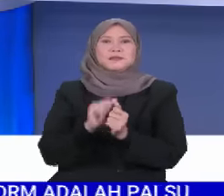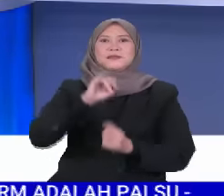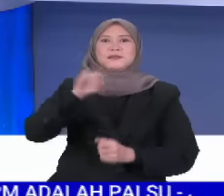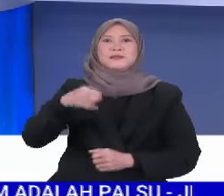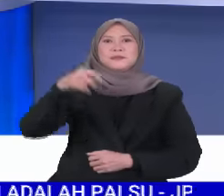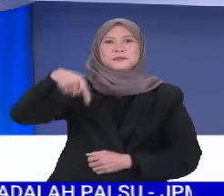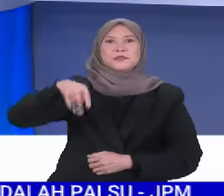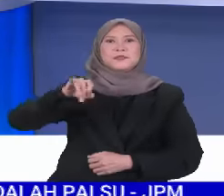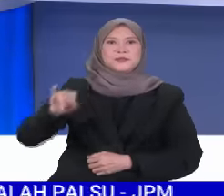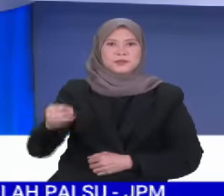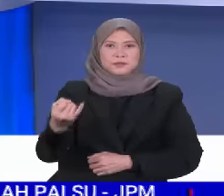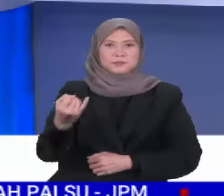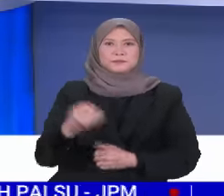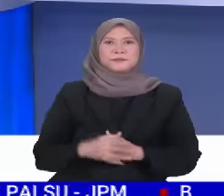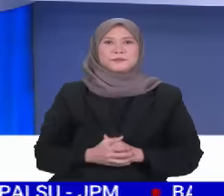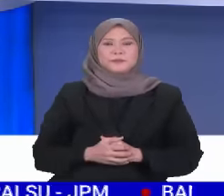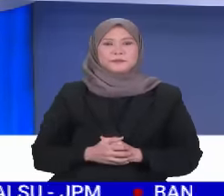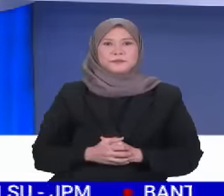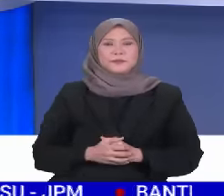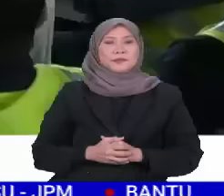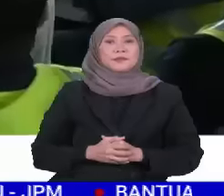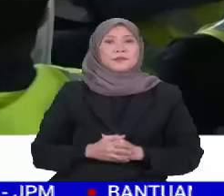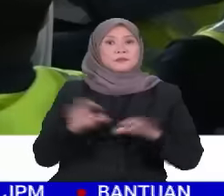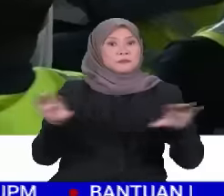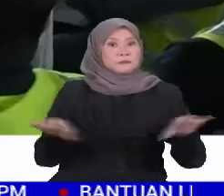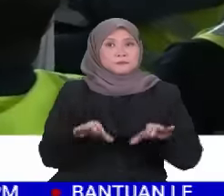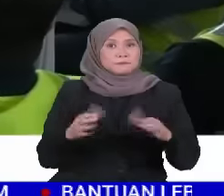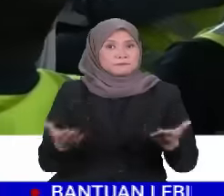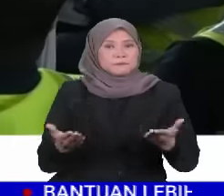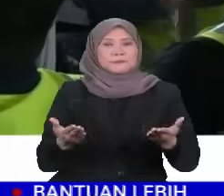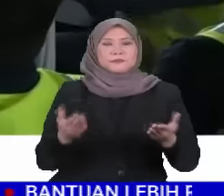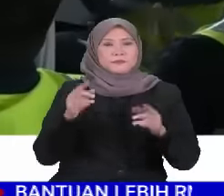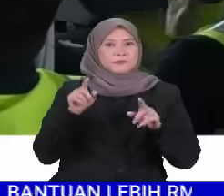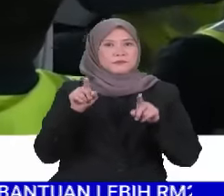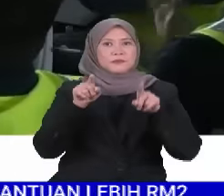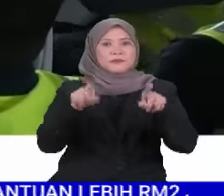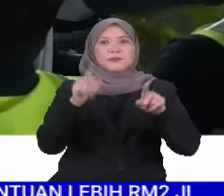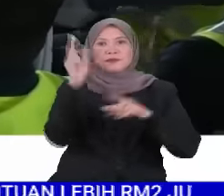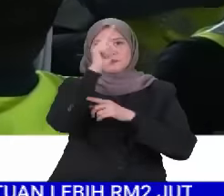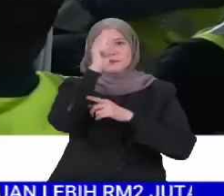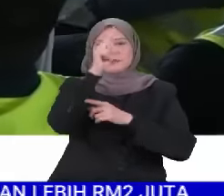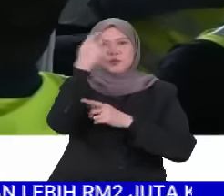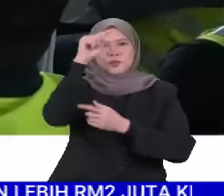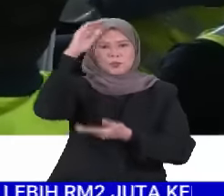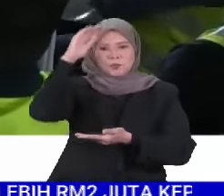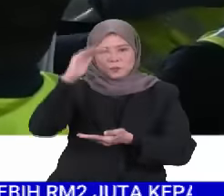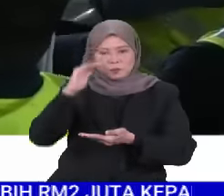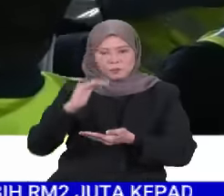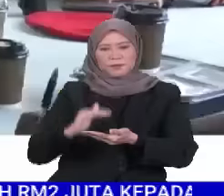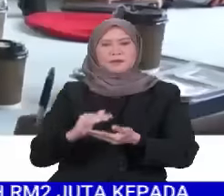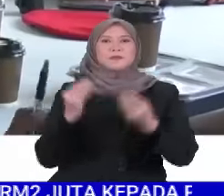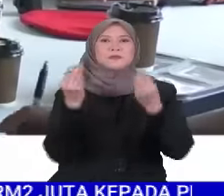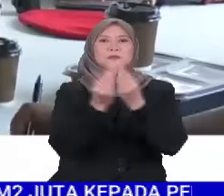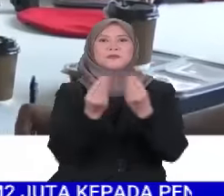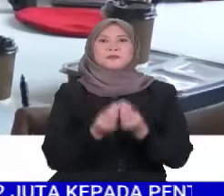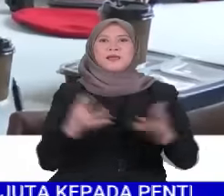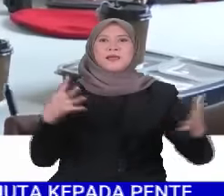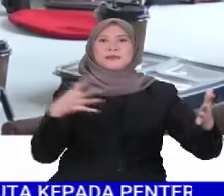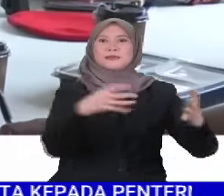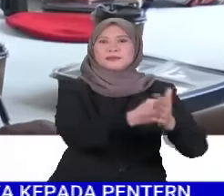pengangkutan Jalan JPC pelaksanaannya selaras dengan hasrat kerajaan untuk meminimumkan kadar